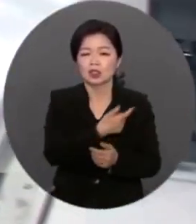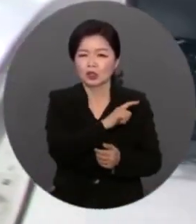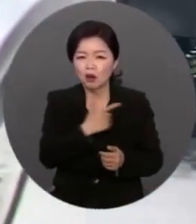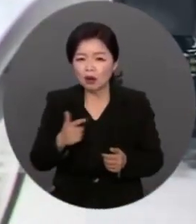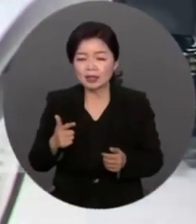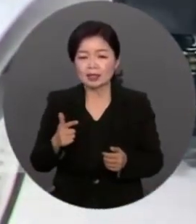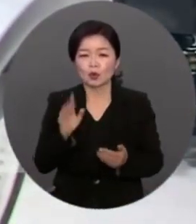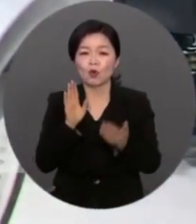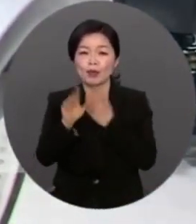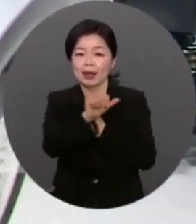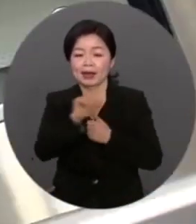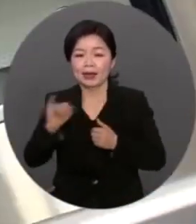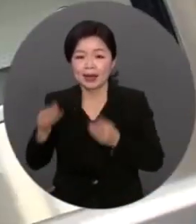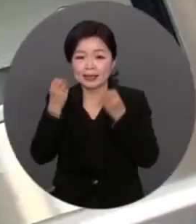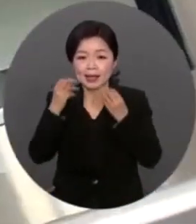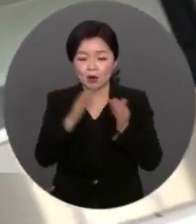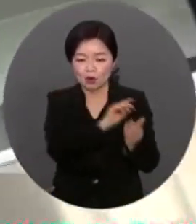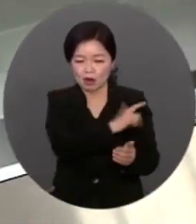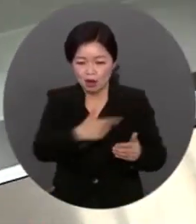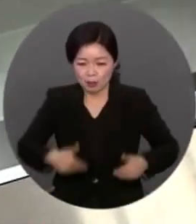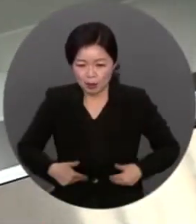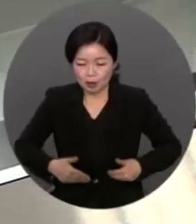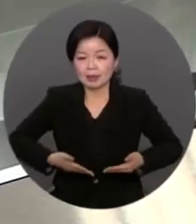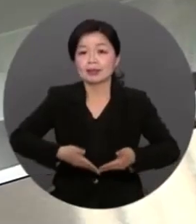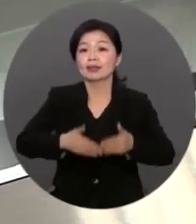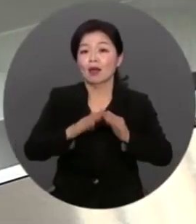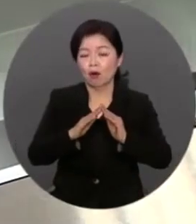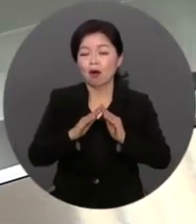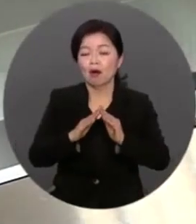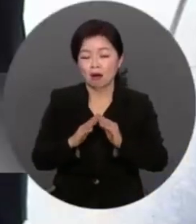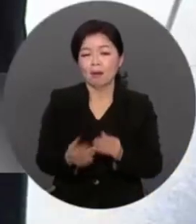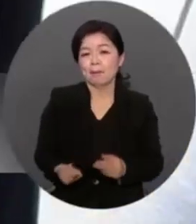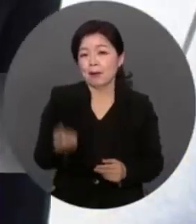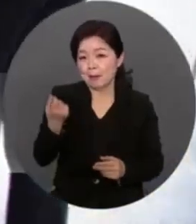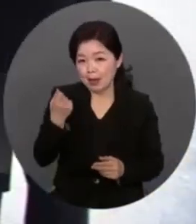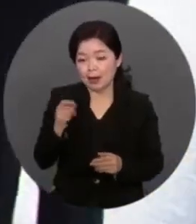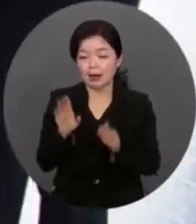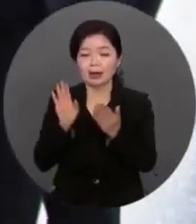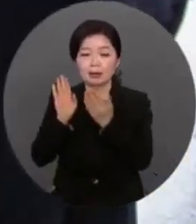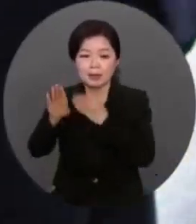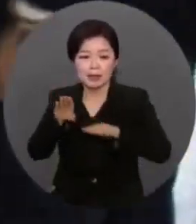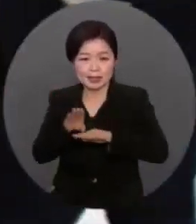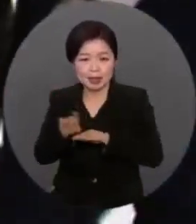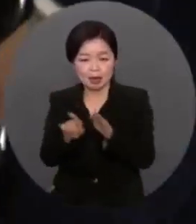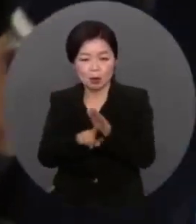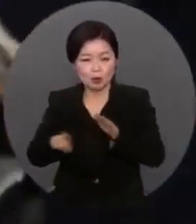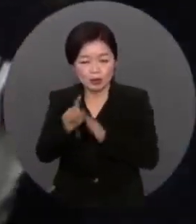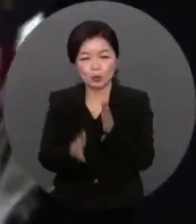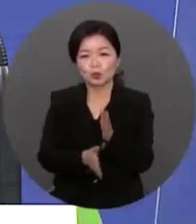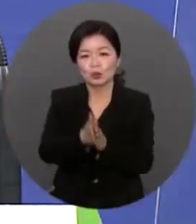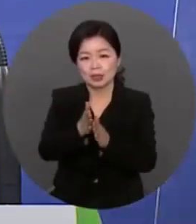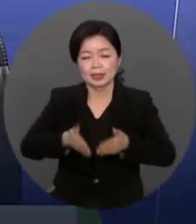플랫폼과 지능형 미래차 실증 클러스터 등을 구축해 어느 지역보다 빠르게 미래차 선도도시로의 입지를 다지겠다는 전략을